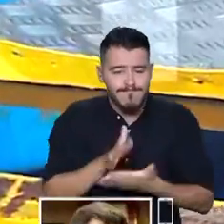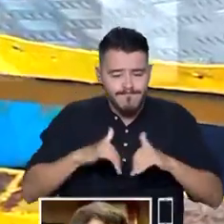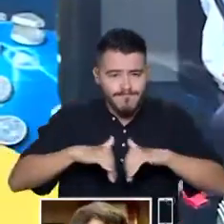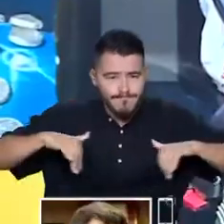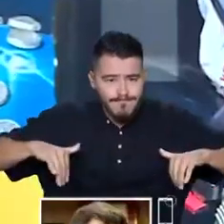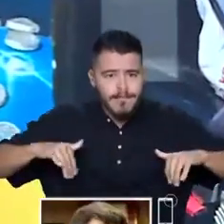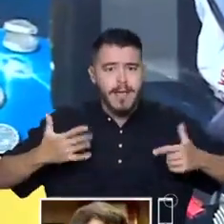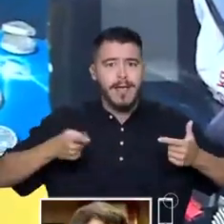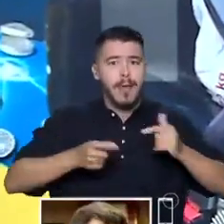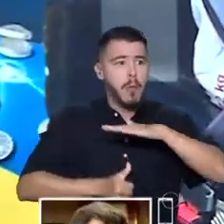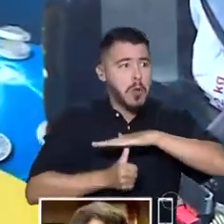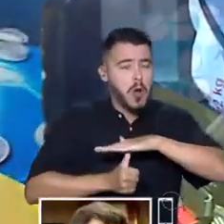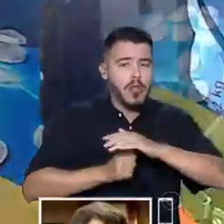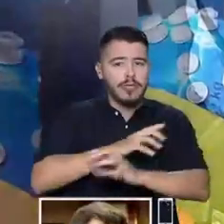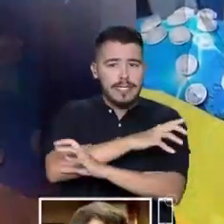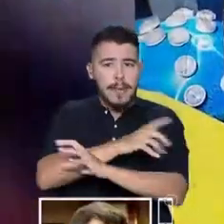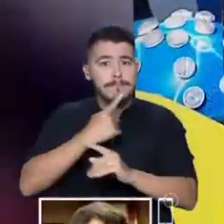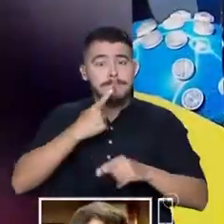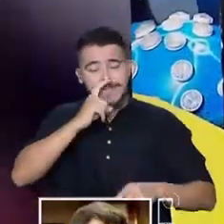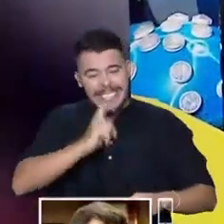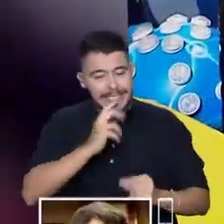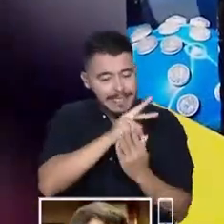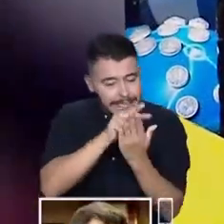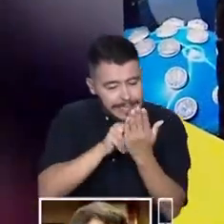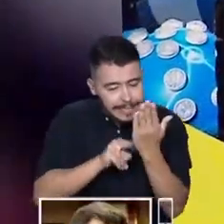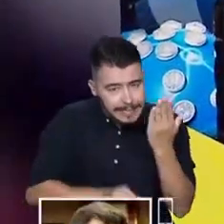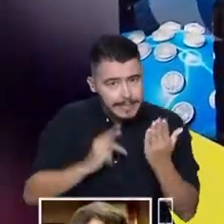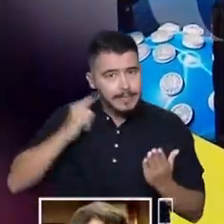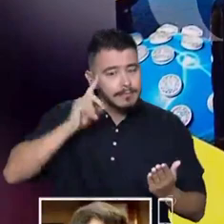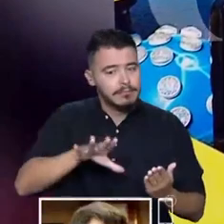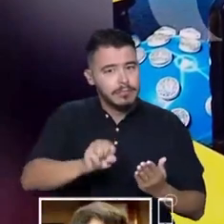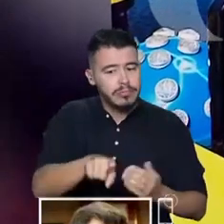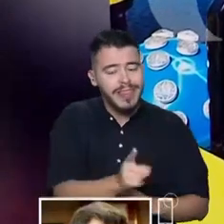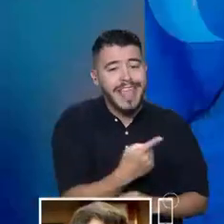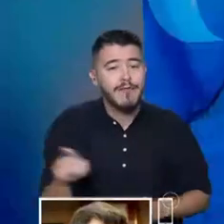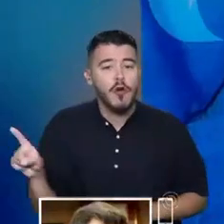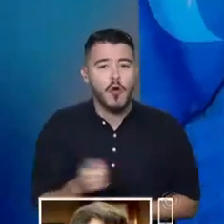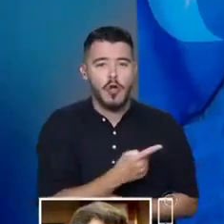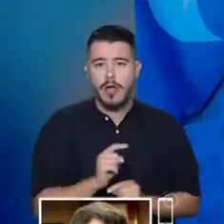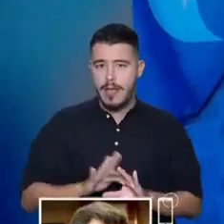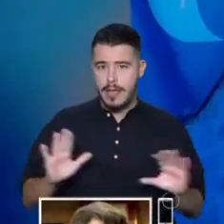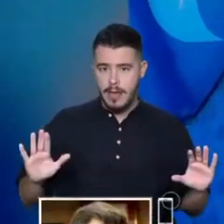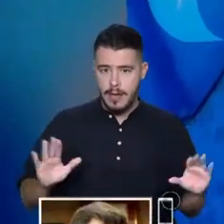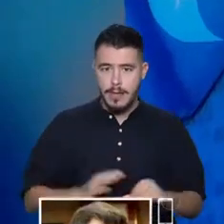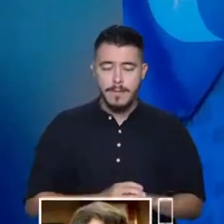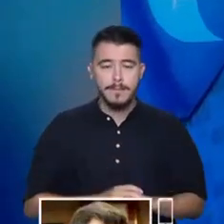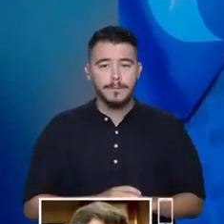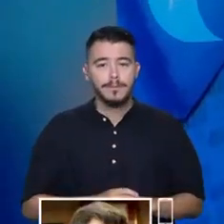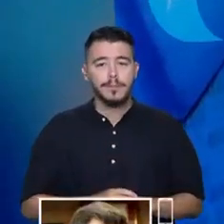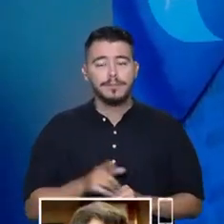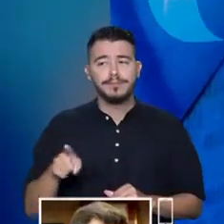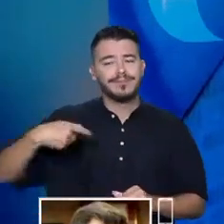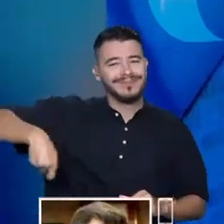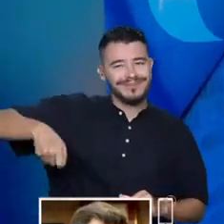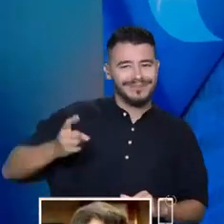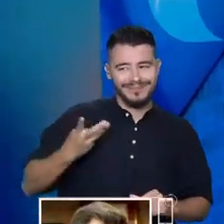διαβάσουν και εισαγγελείς. Εδώ μπορούμε όμως στην προκειμένη περίπτωση, επειδή τον εντολέα μου αυτή τη στιγμή και τον εντολέα του κ. Γραμματικού και του κ. Κοσκινά,